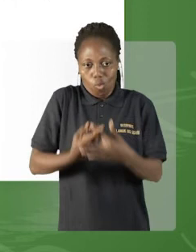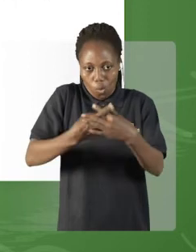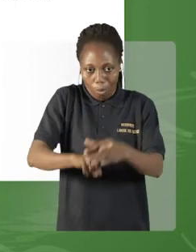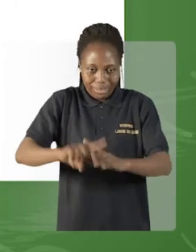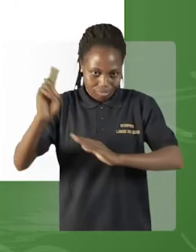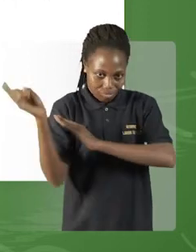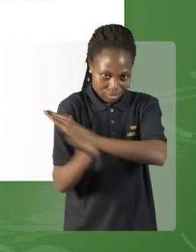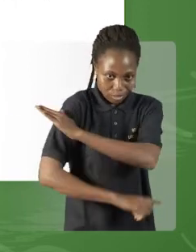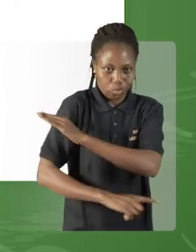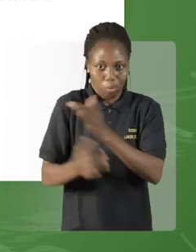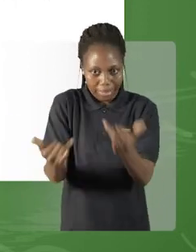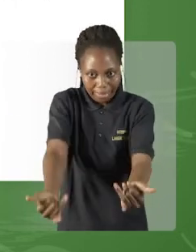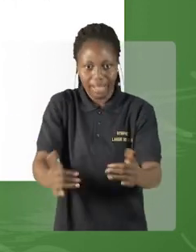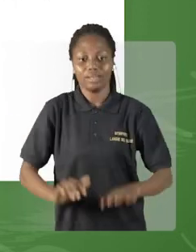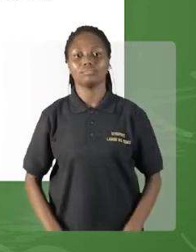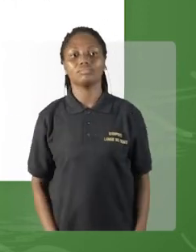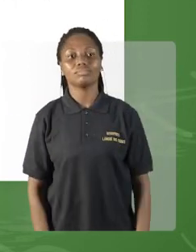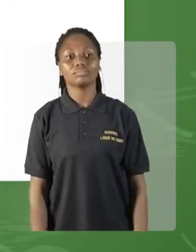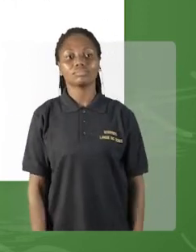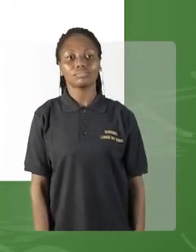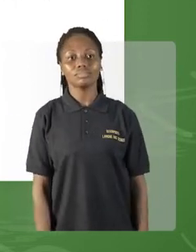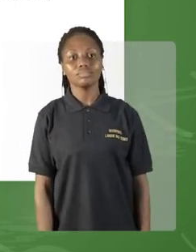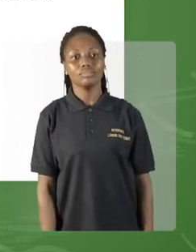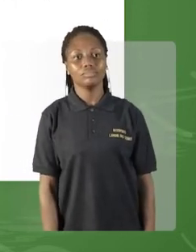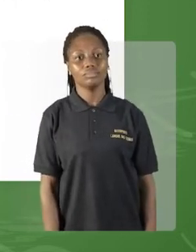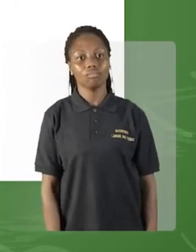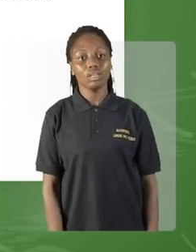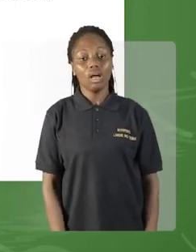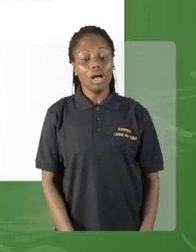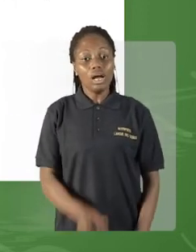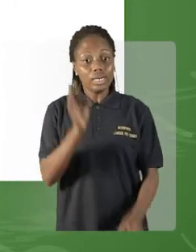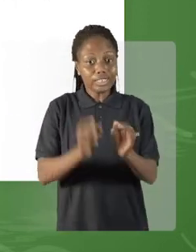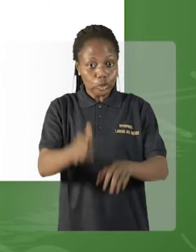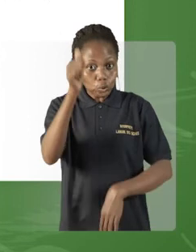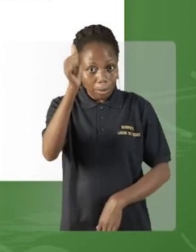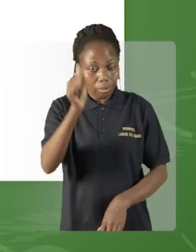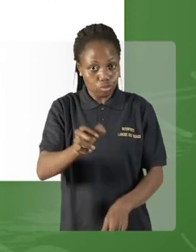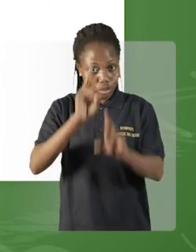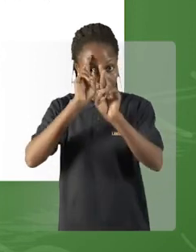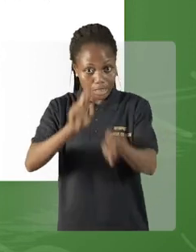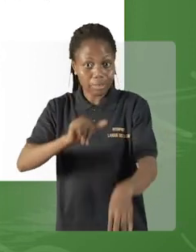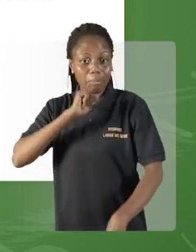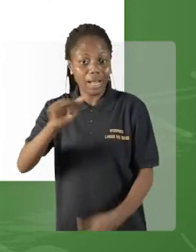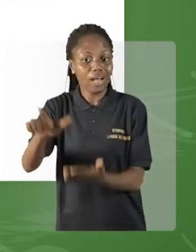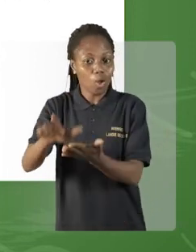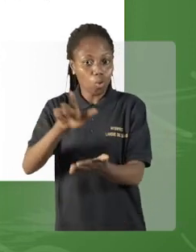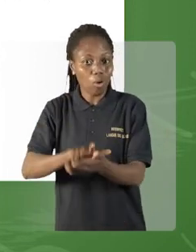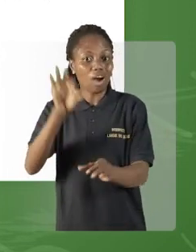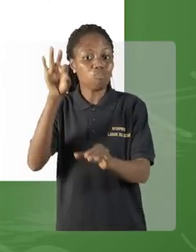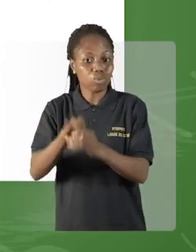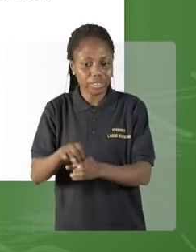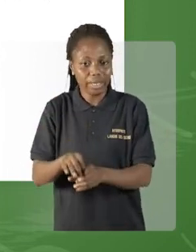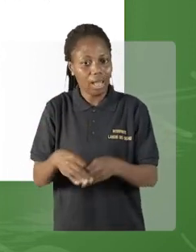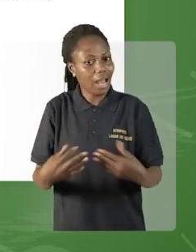sanction. D'où la 3e action qui est la répression des contrevenants en cas de